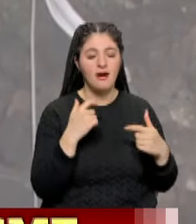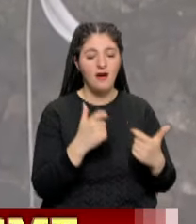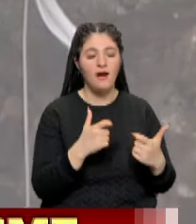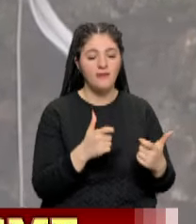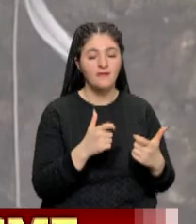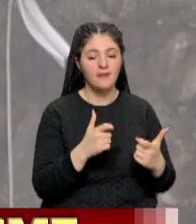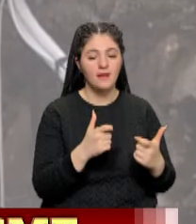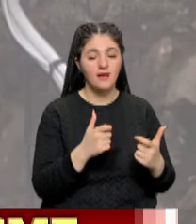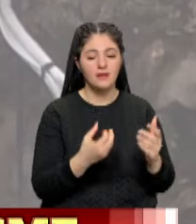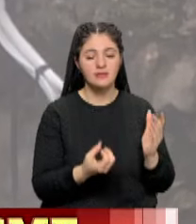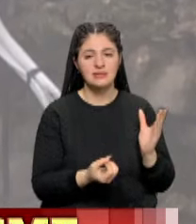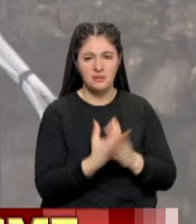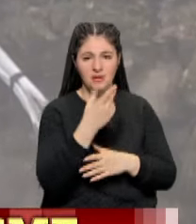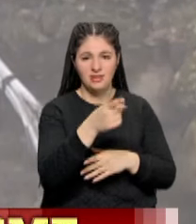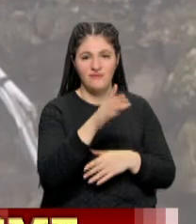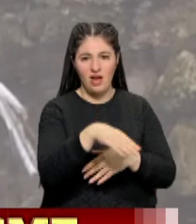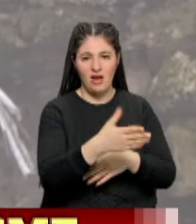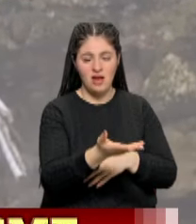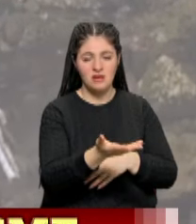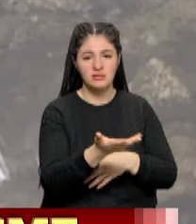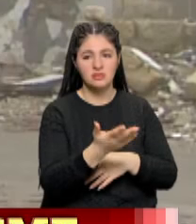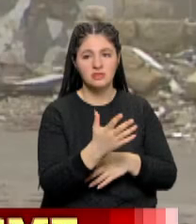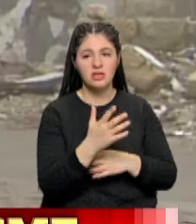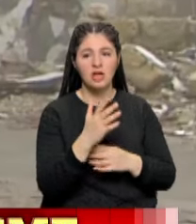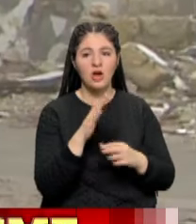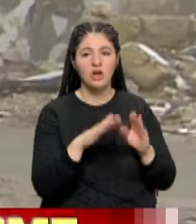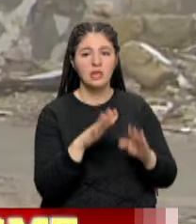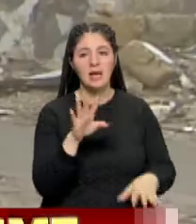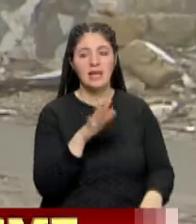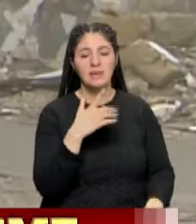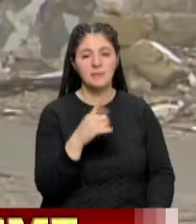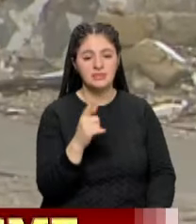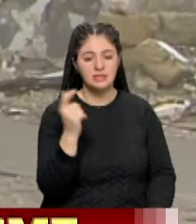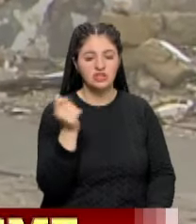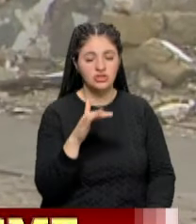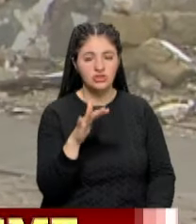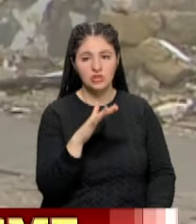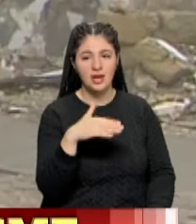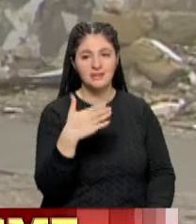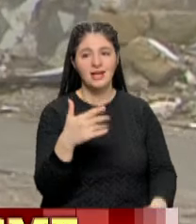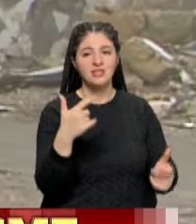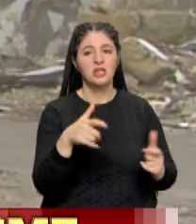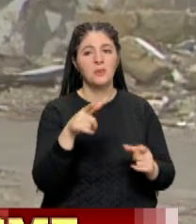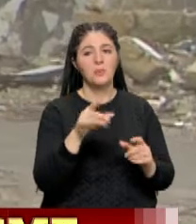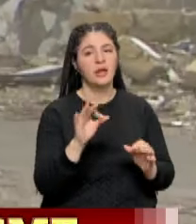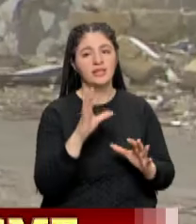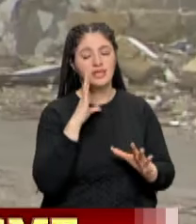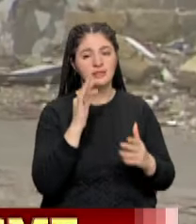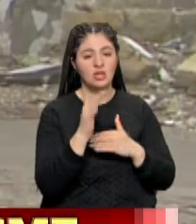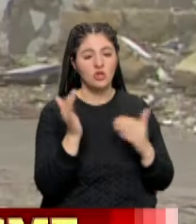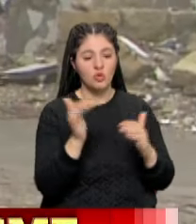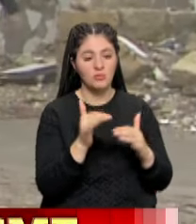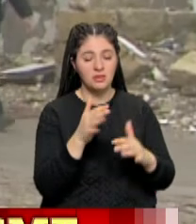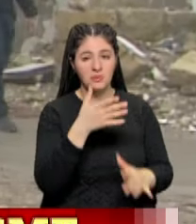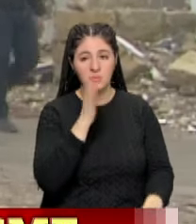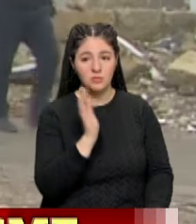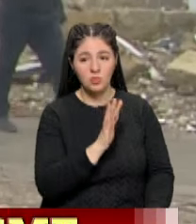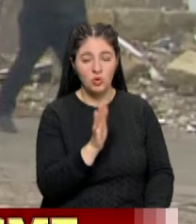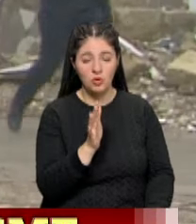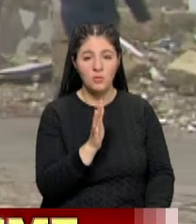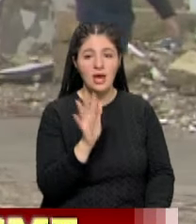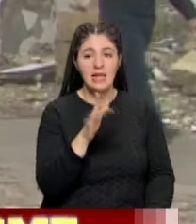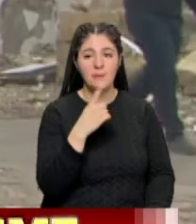Hatay'da sabah da işte siz de vardınız. Yaklaşık 50 bin insan, diğer şehirlerde bu kadar insan toplandığını bilmiyorum.